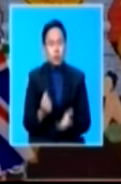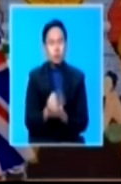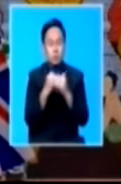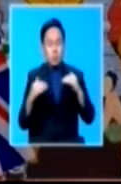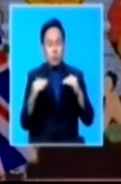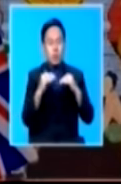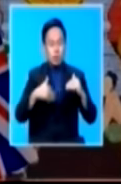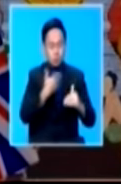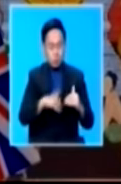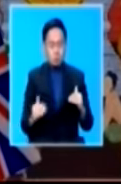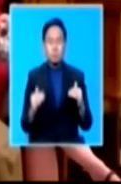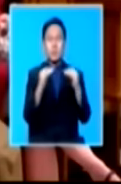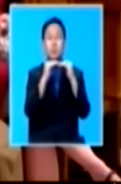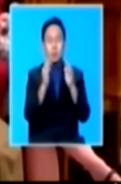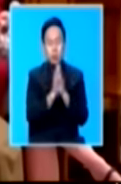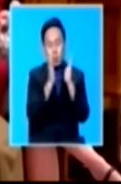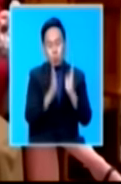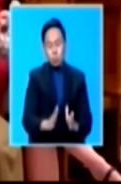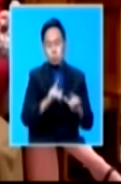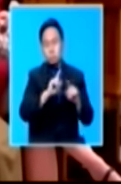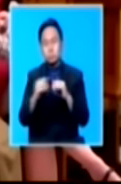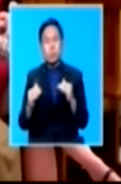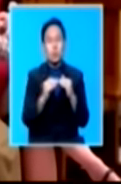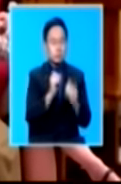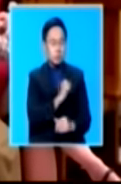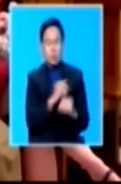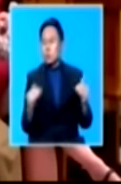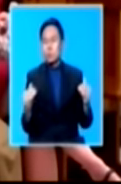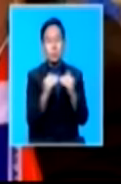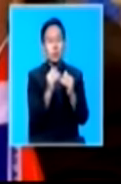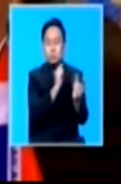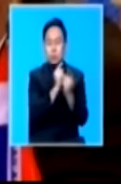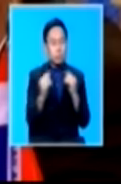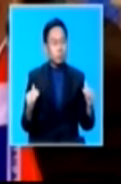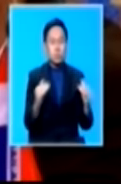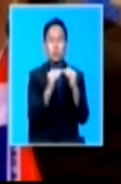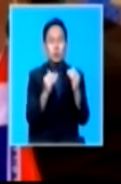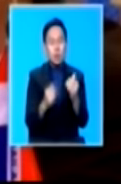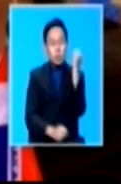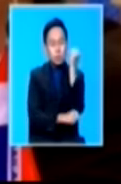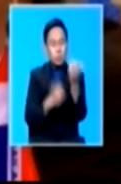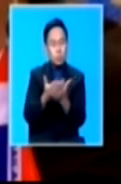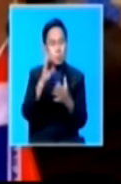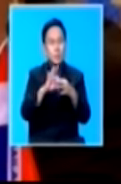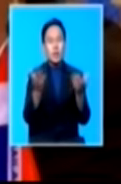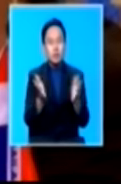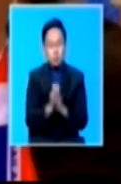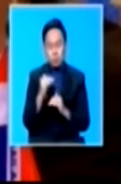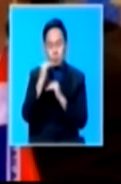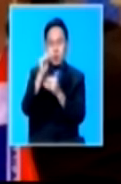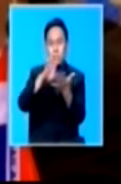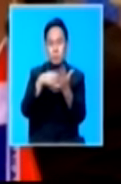กันทางสุขภาพทุกเชื้อชาติเผ่าพันธุ์ศาสนาและฐานะทางสังคมนะครับจนนำไปสู่การกำหนดแนวทางปฏิบัติด้านสุข